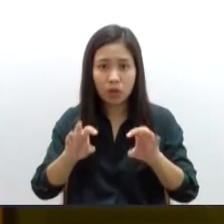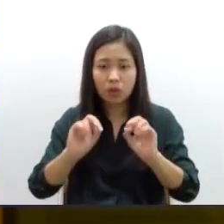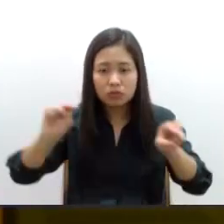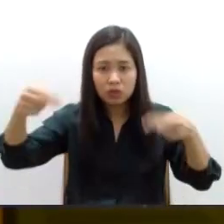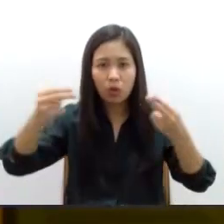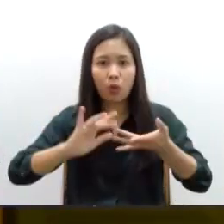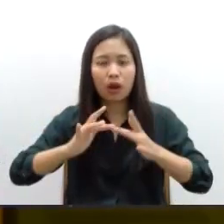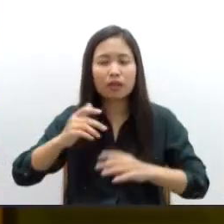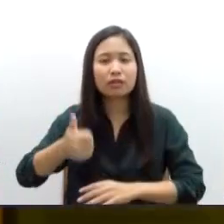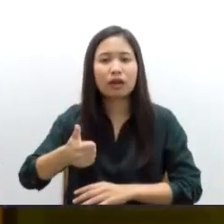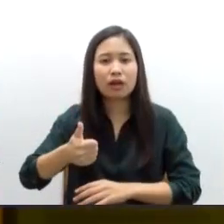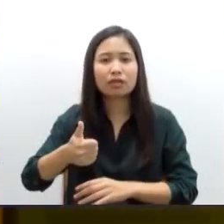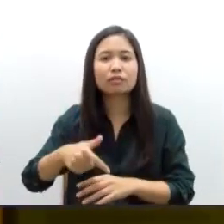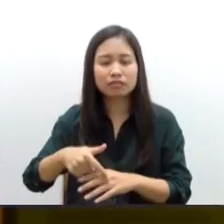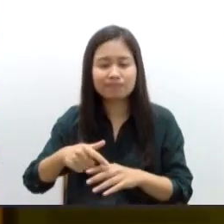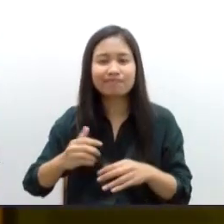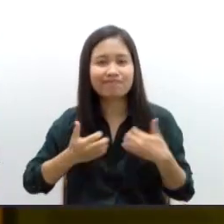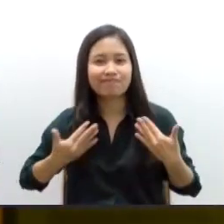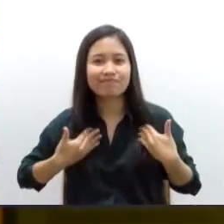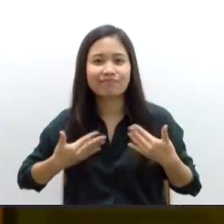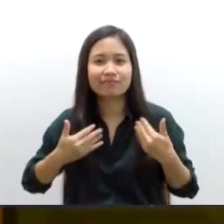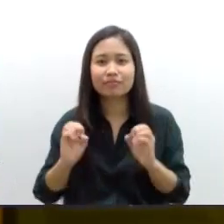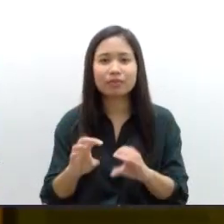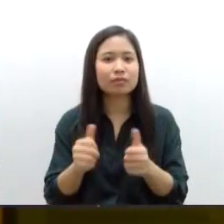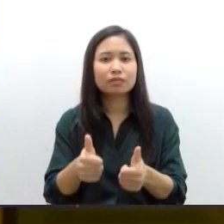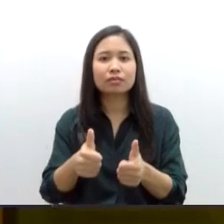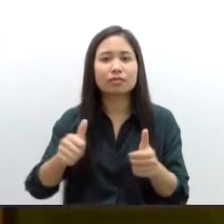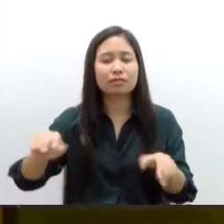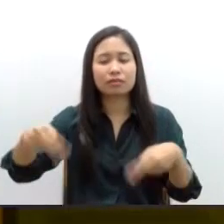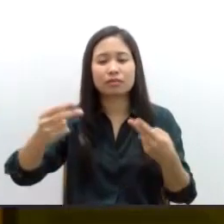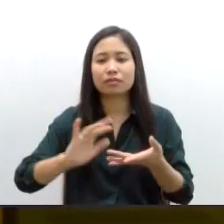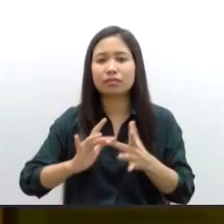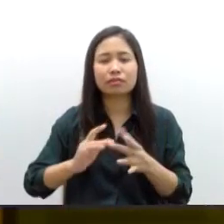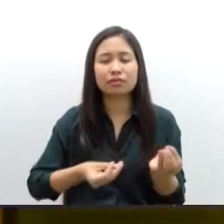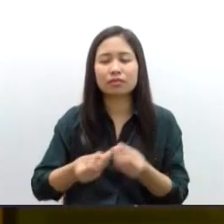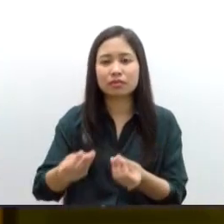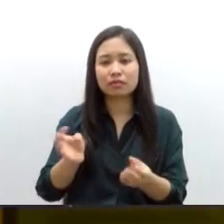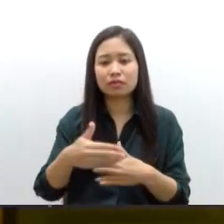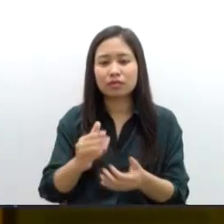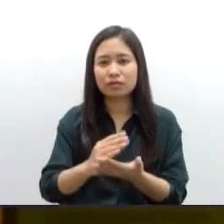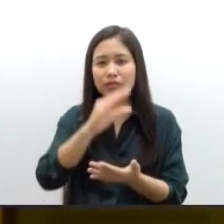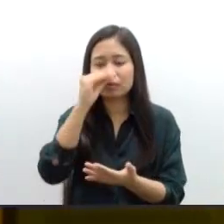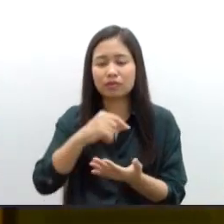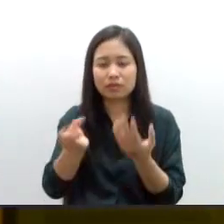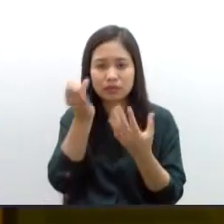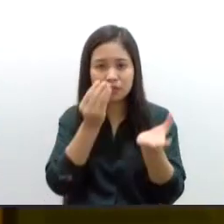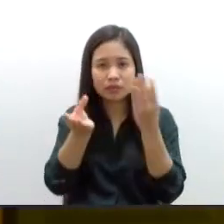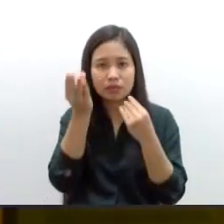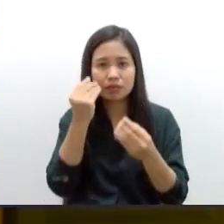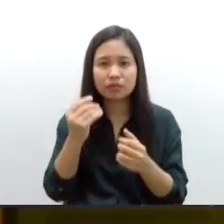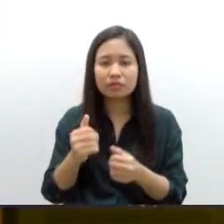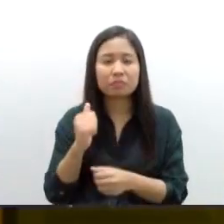น์ก็ยินดีครับจะทำให้เด็กนักเรียนได้ความรู้เ